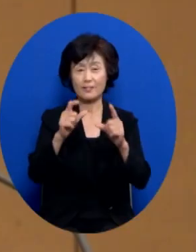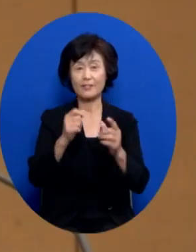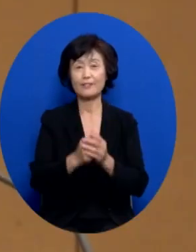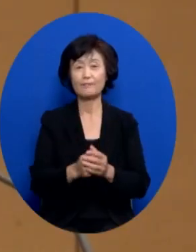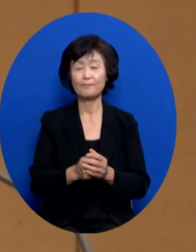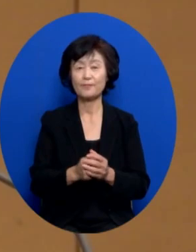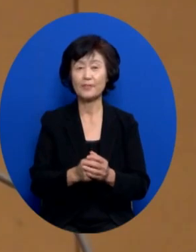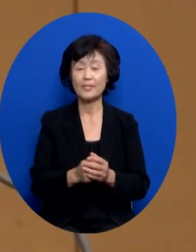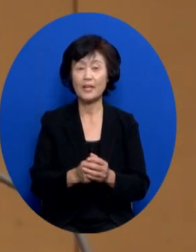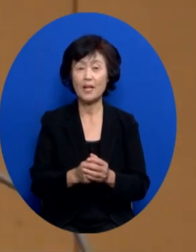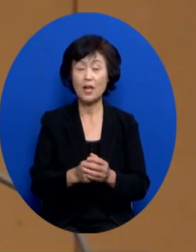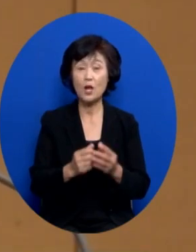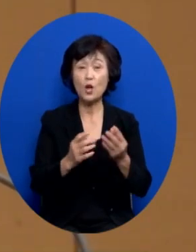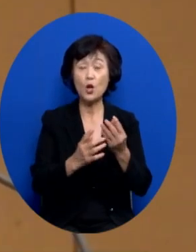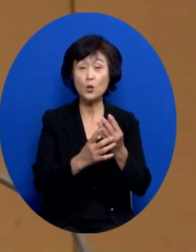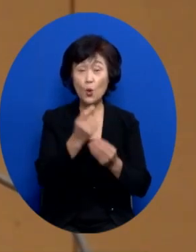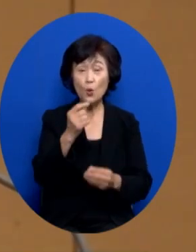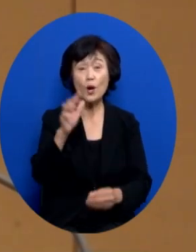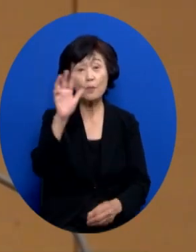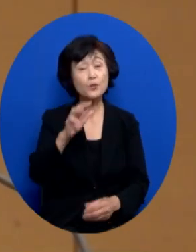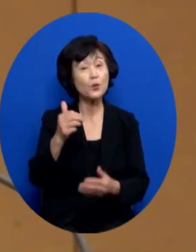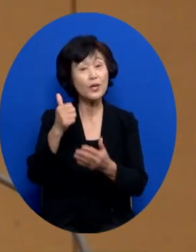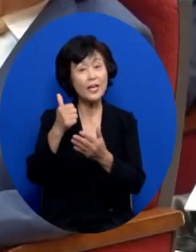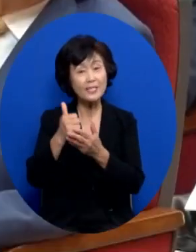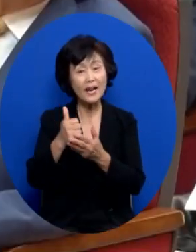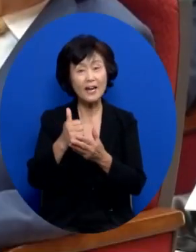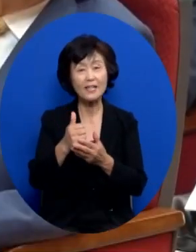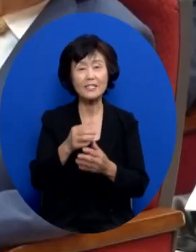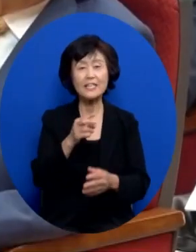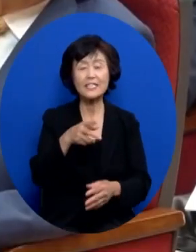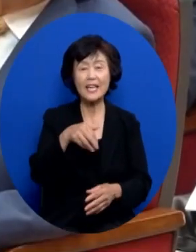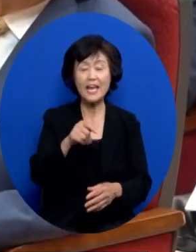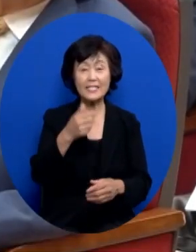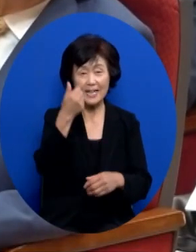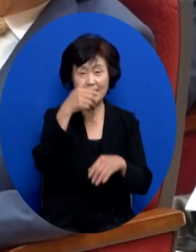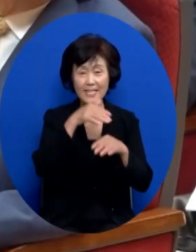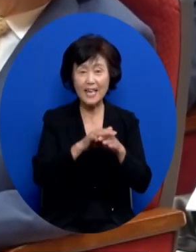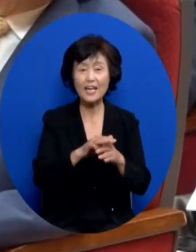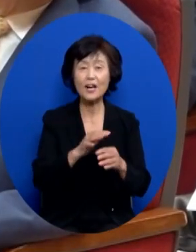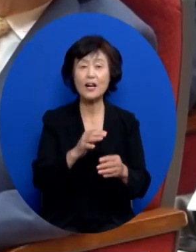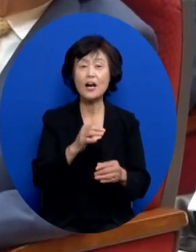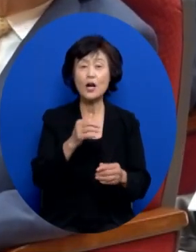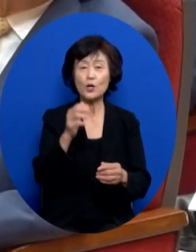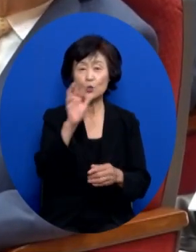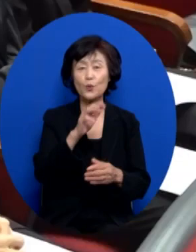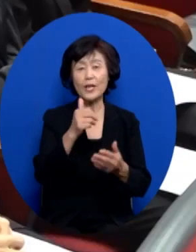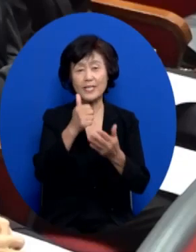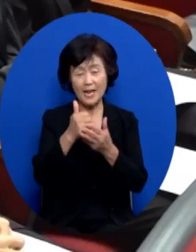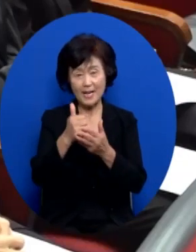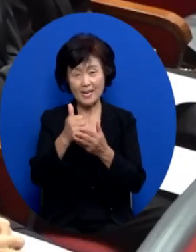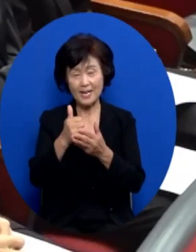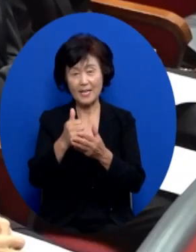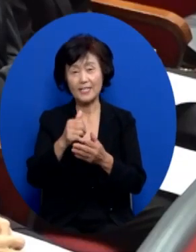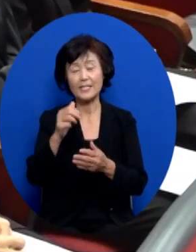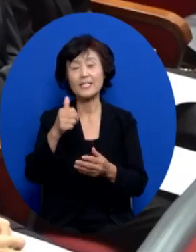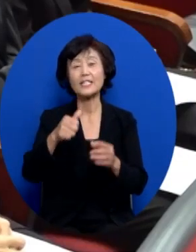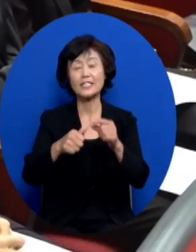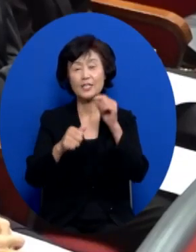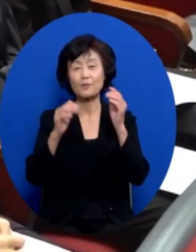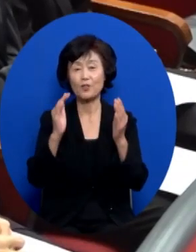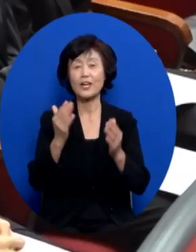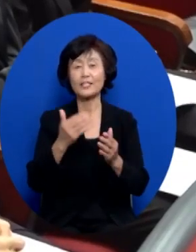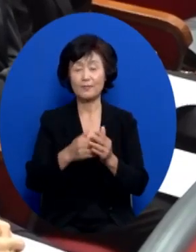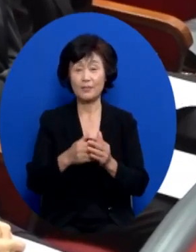양 교단의 합동에 따른 통합 총회장으로 된 예장 합동 교육 총회장 정서영 목사가 추대됐습니다 정서영 신임